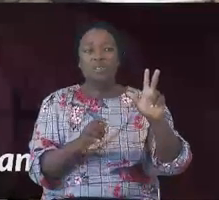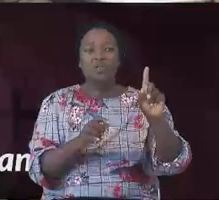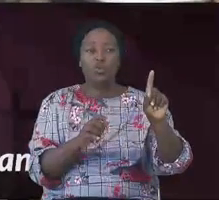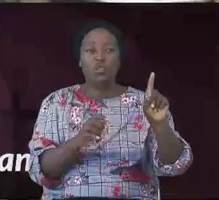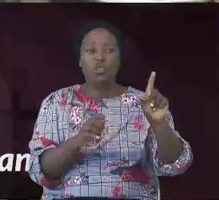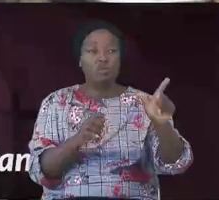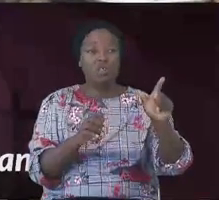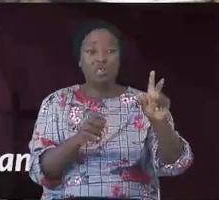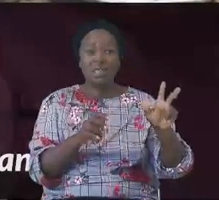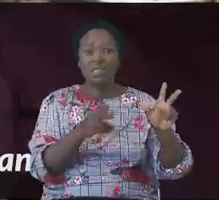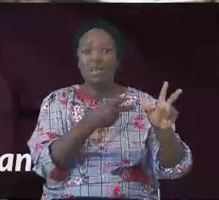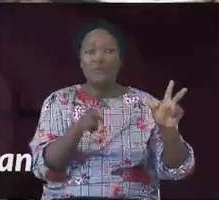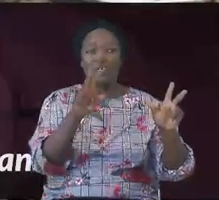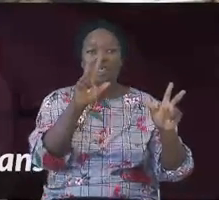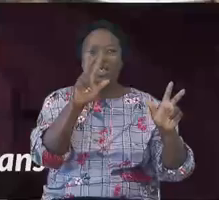verset 34. Luc,